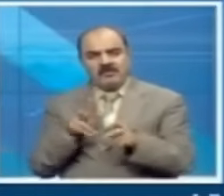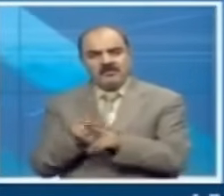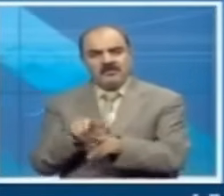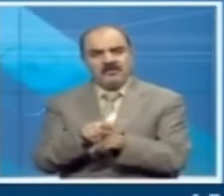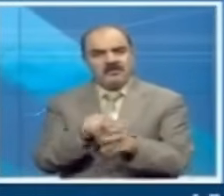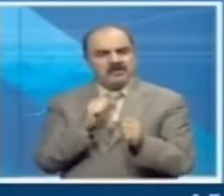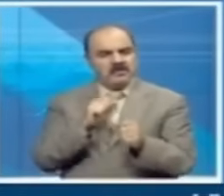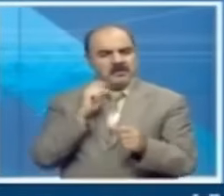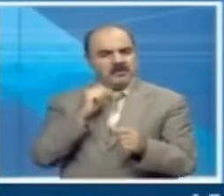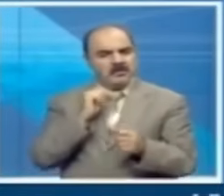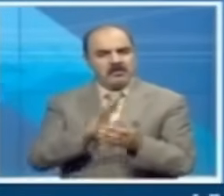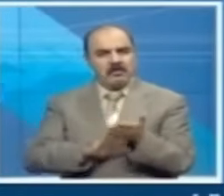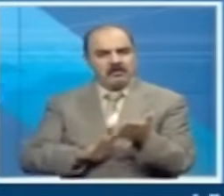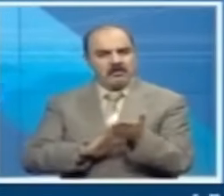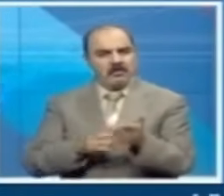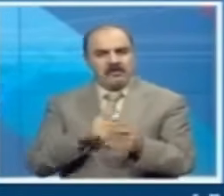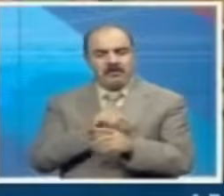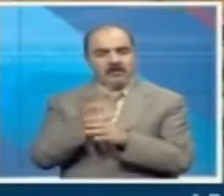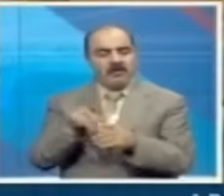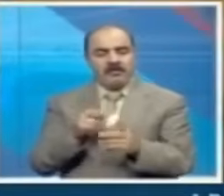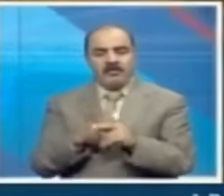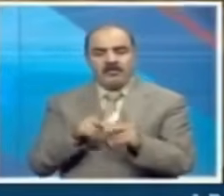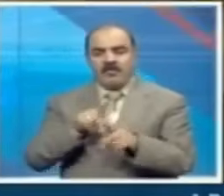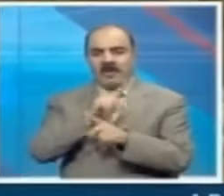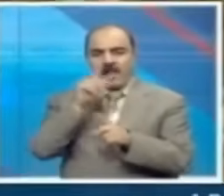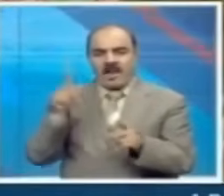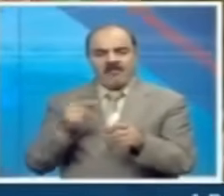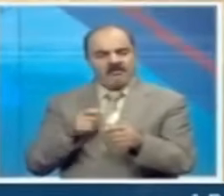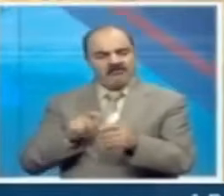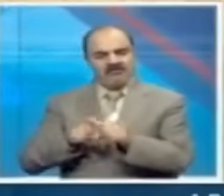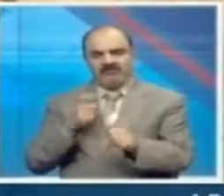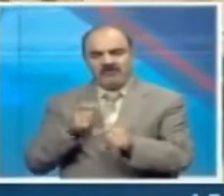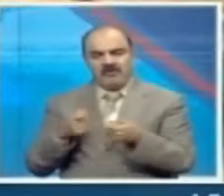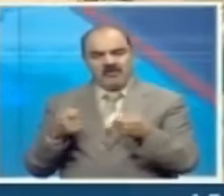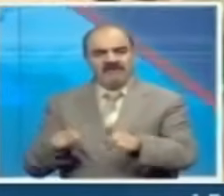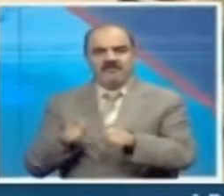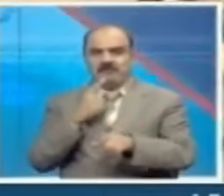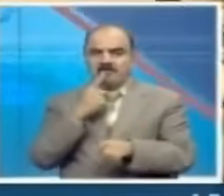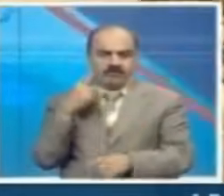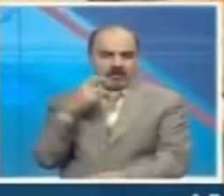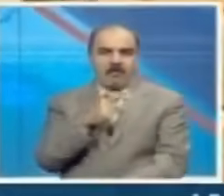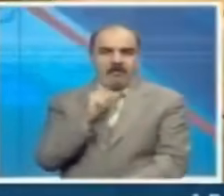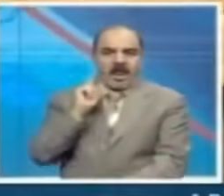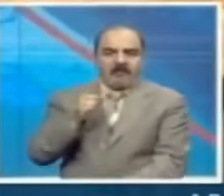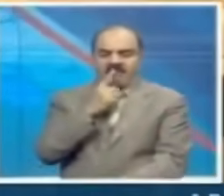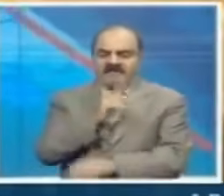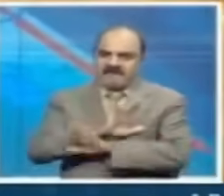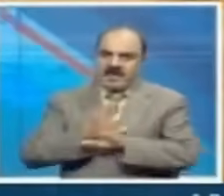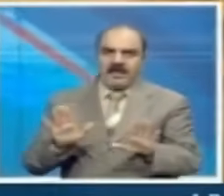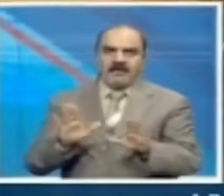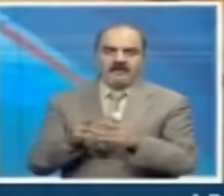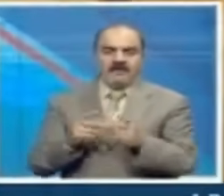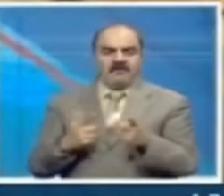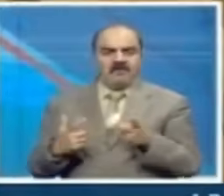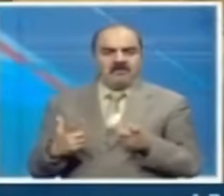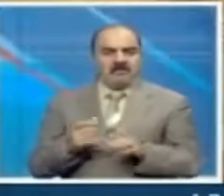كل ممارسات هذه القوات تقتضي أن يتخذ المجتمع الدولي موقفا موحدا يلزمها بالوقف غير المشروط لإطلاق